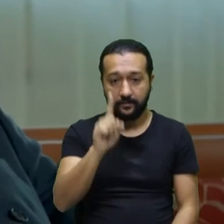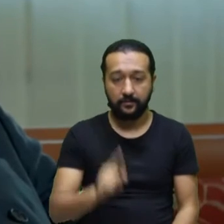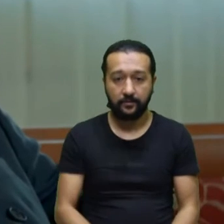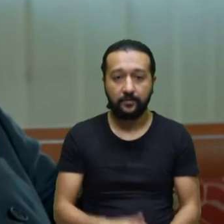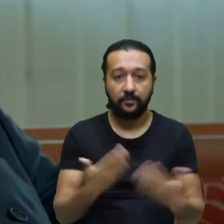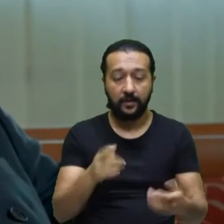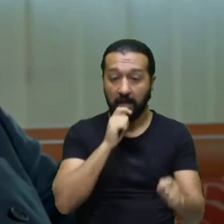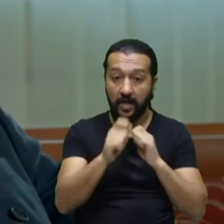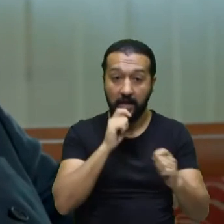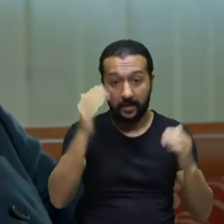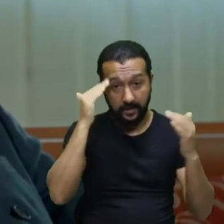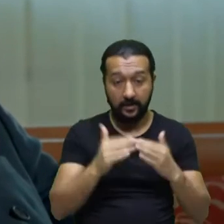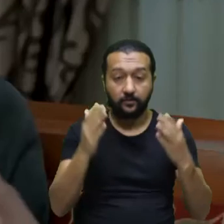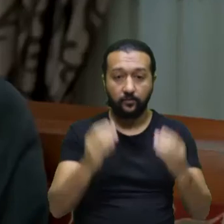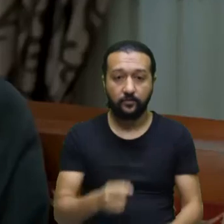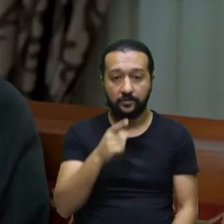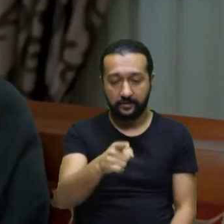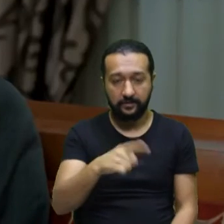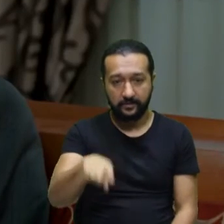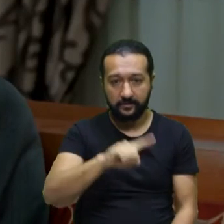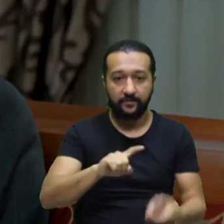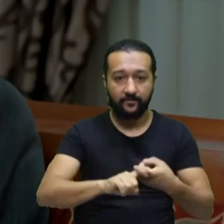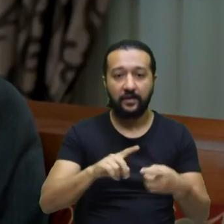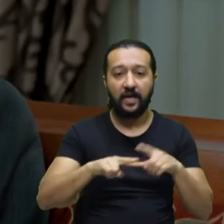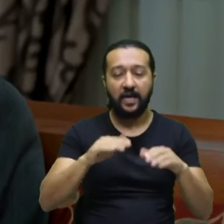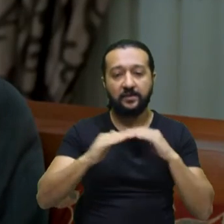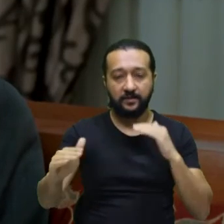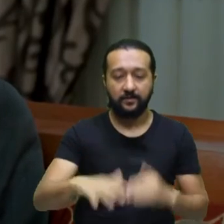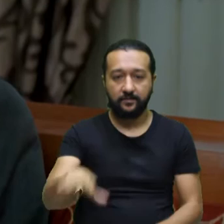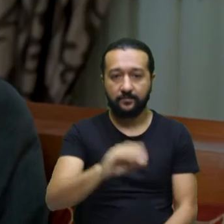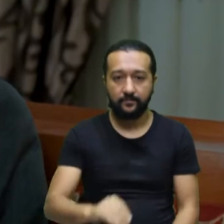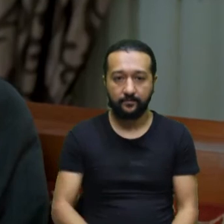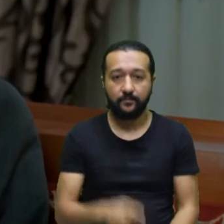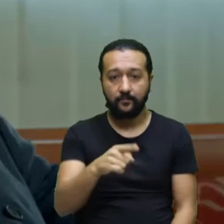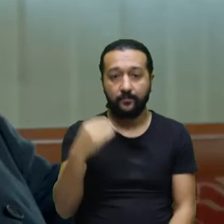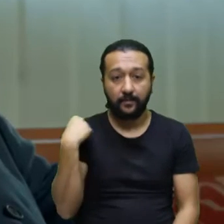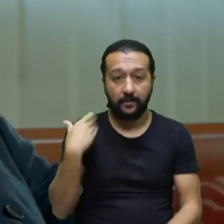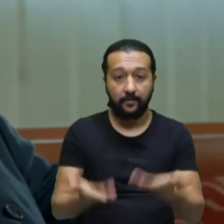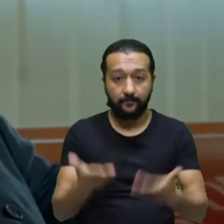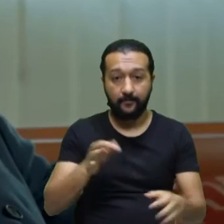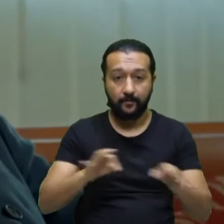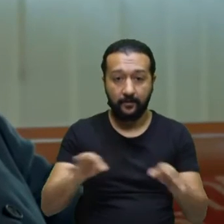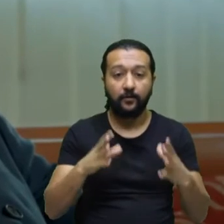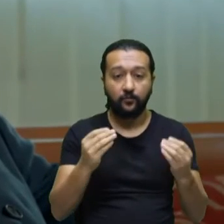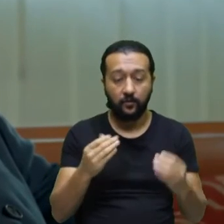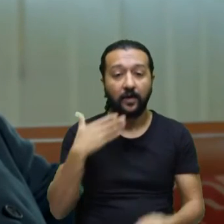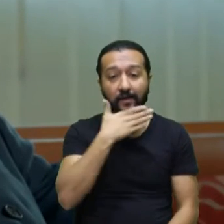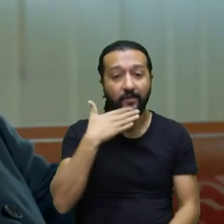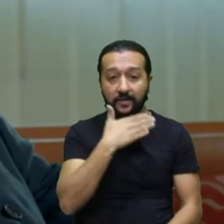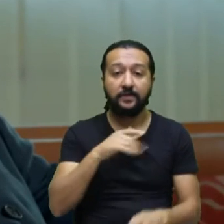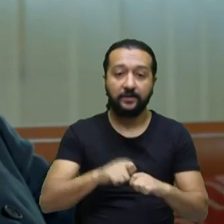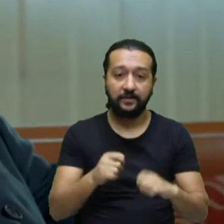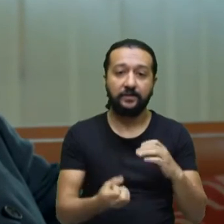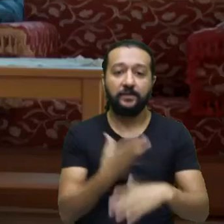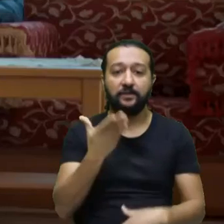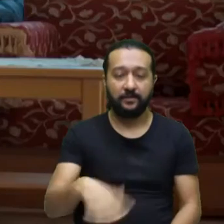Şayet anlaşabilirsek, siz ve aşiretiniz bu yeni denklemde çok avantajlı